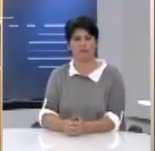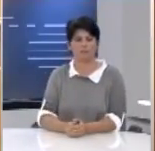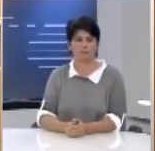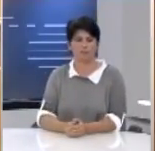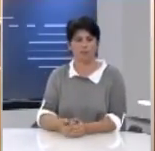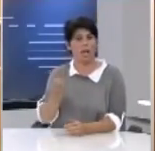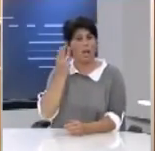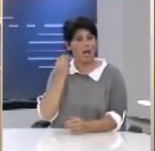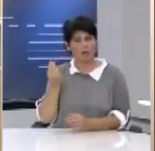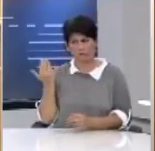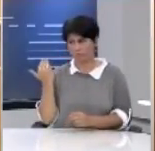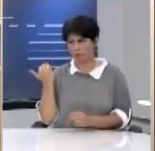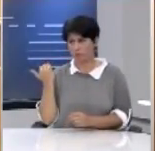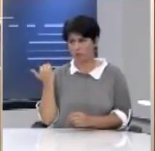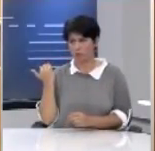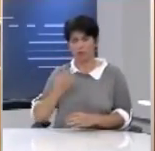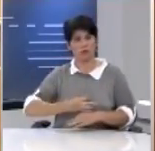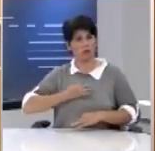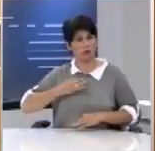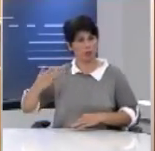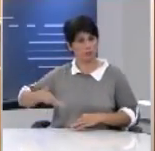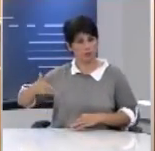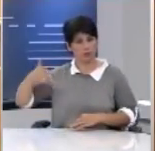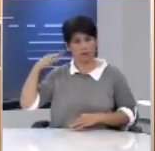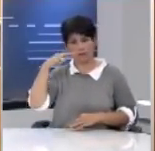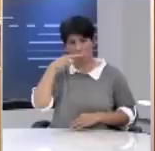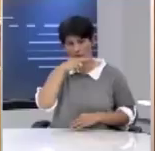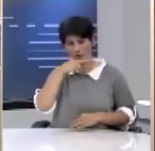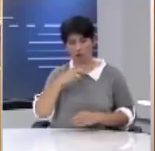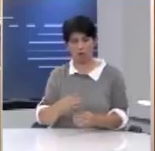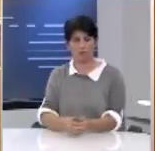Άκουσα πριν από λίγο τον κύριο Μητσοτάκη, τον Πρωθυπουργό.